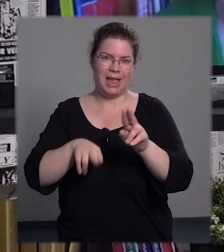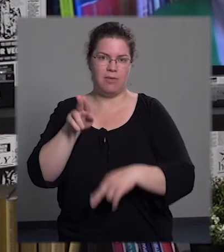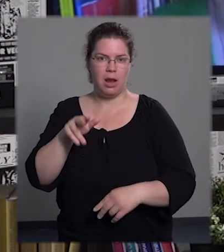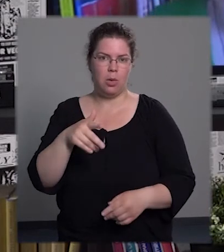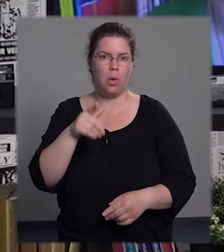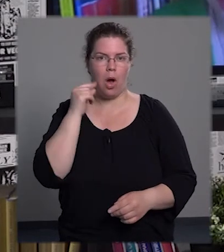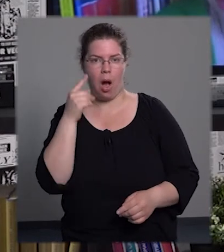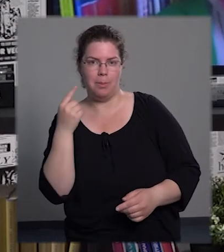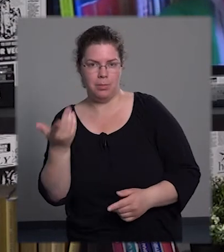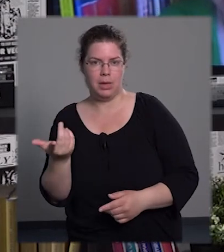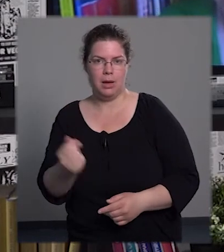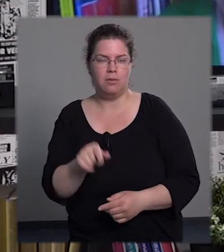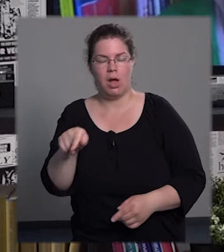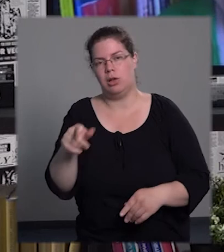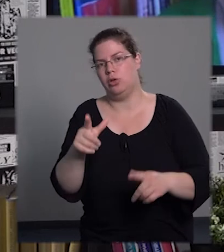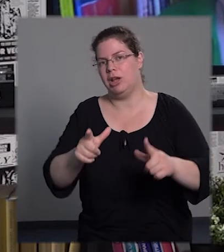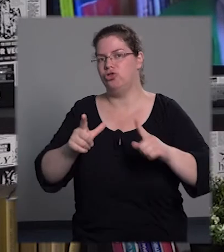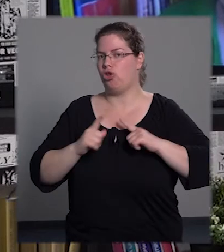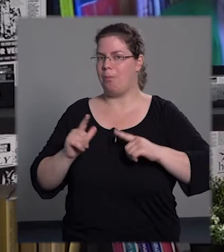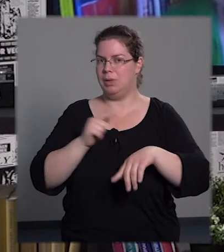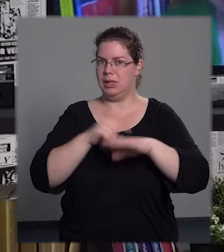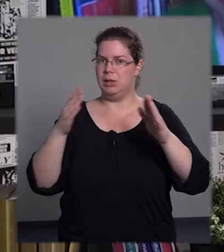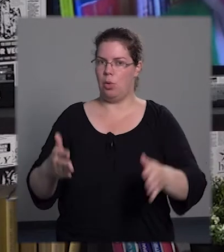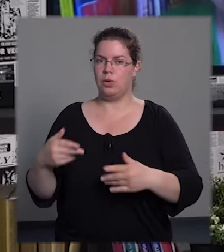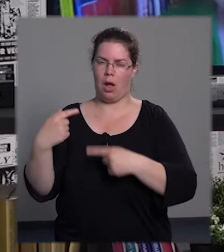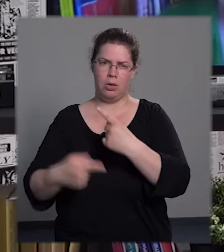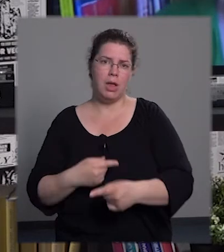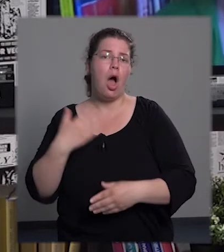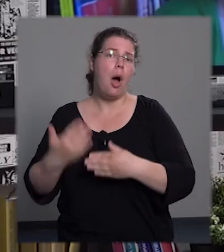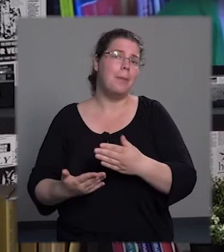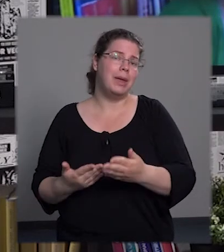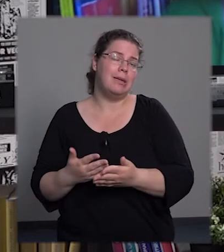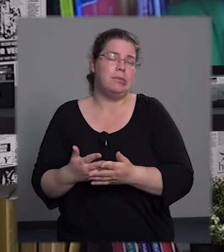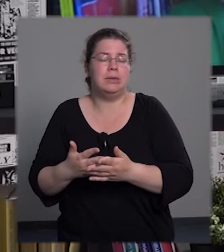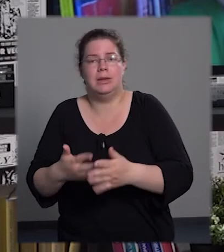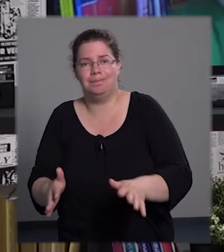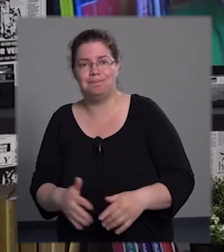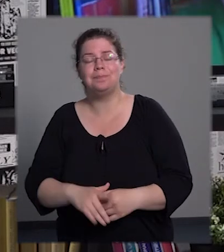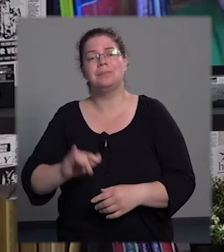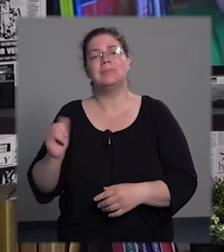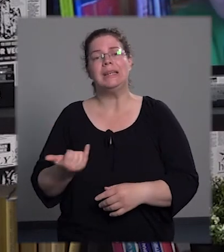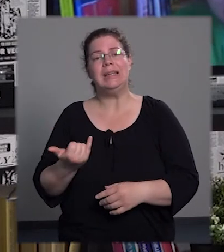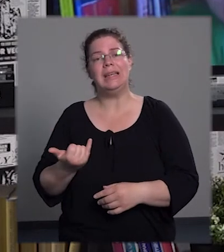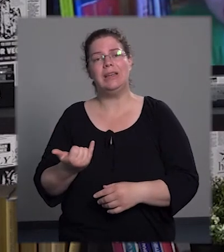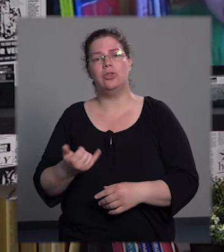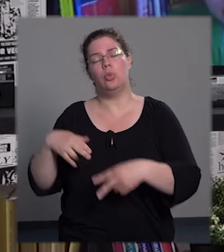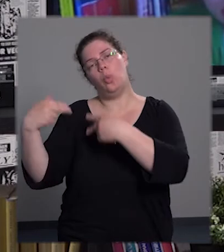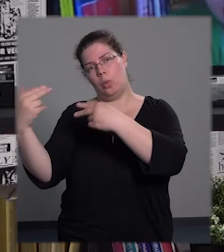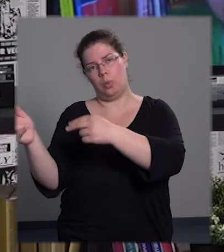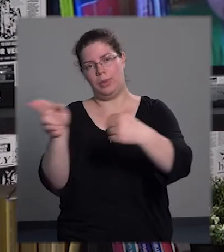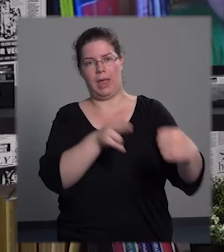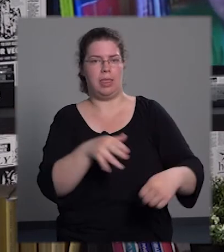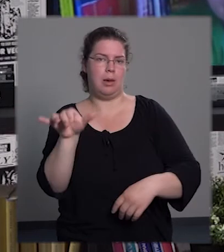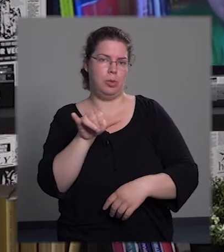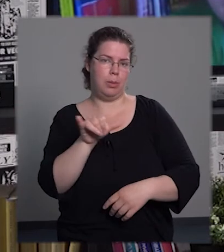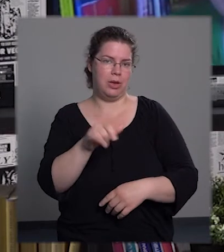kicsit ilyen stabil időszak következett, amikor egy helybe tudtak, amik tönkre nem mentek persze, és utána pedig a budapesti időszak,